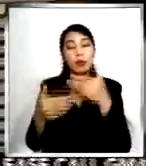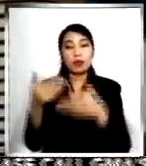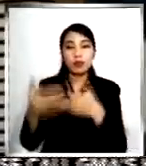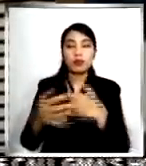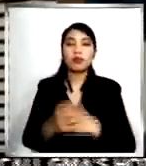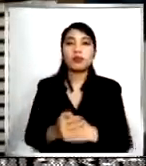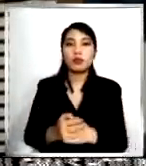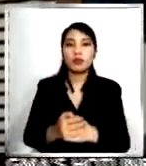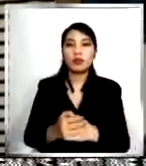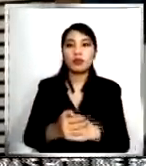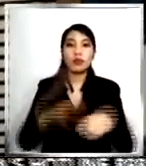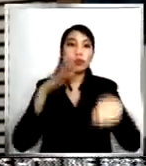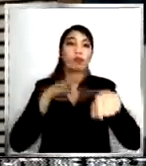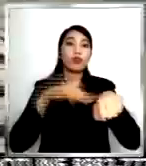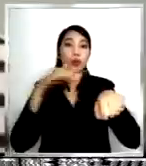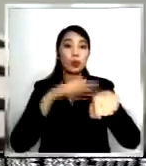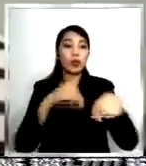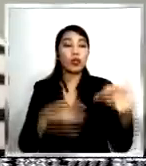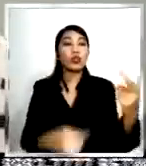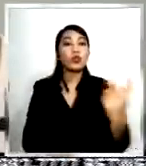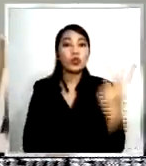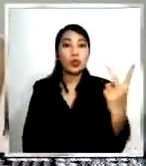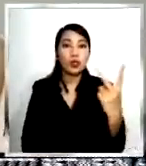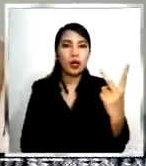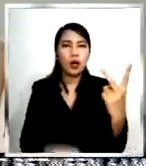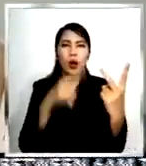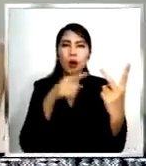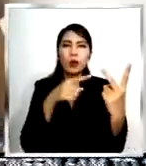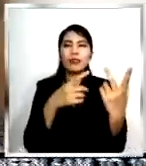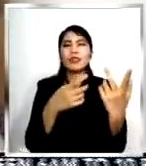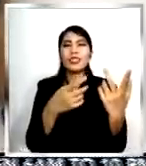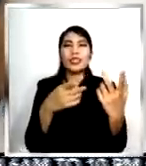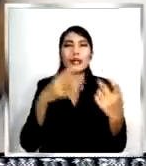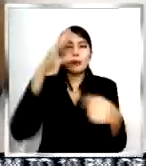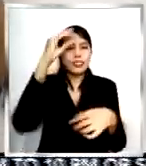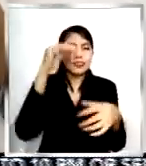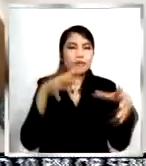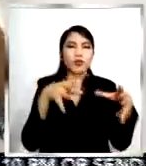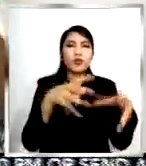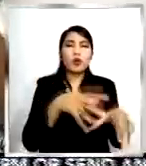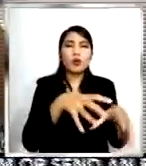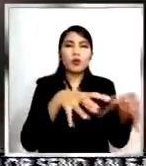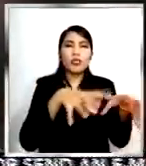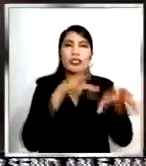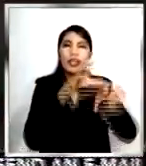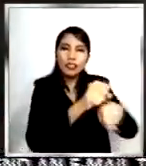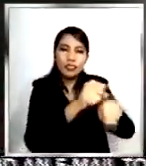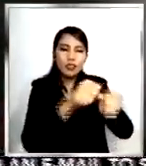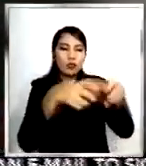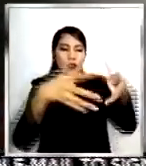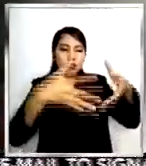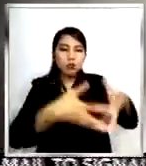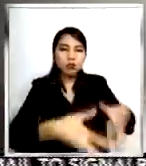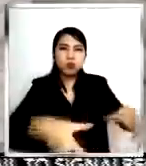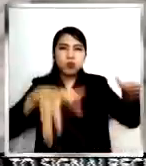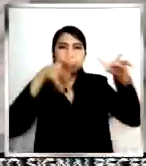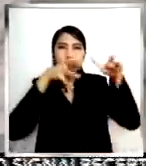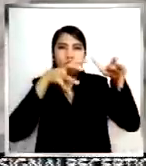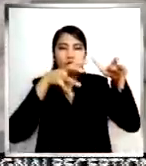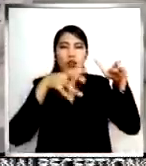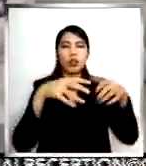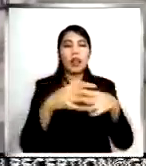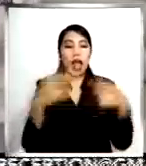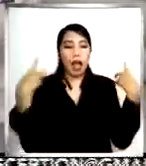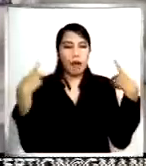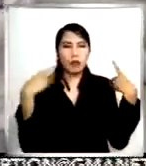kagabi ang dalawang mangangalakal na nakakuha ng sakong may laman ng tinatayang nasa 200 rapid test kits. Hindi raw